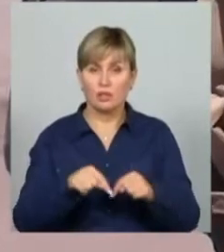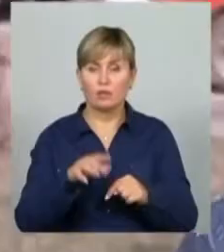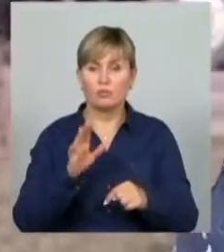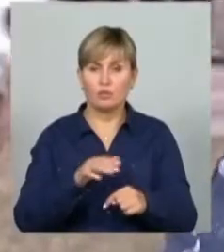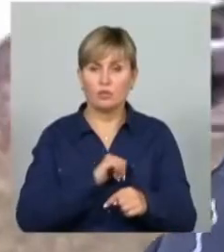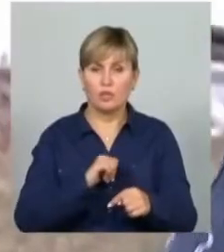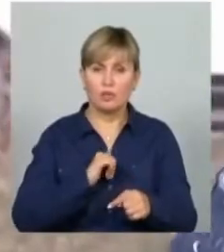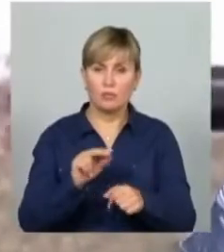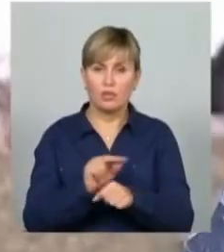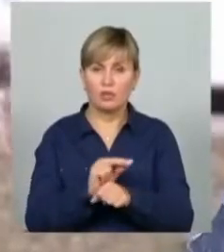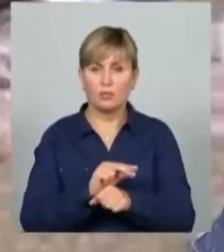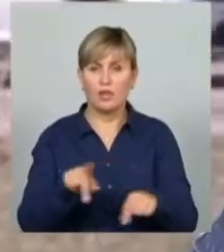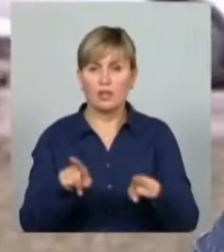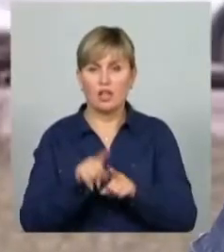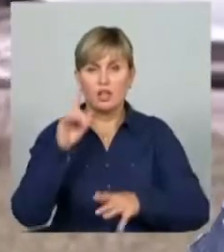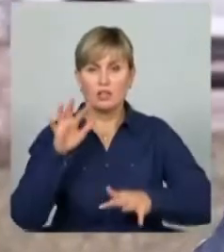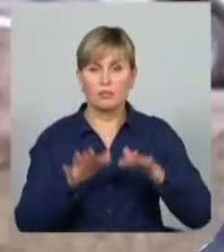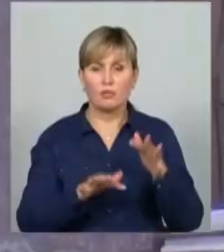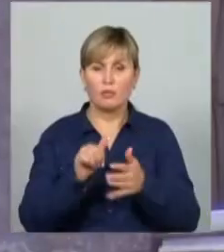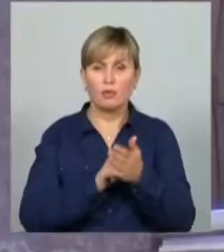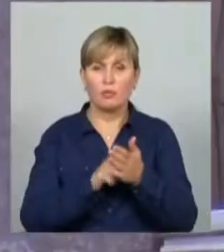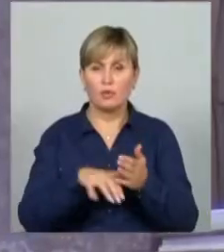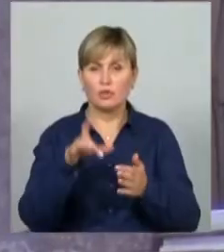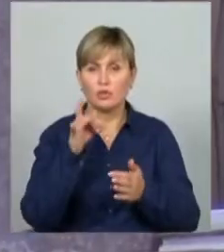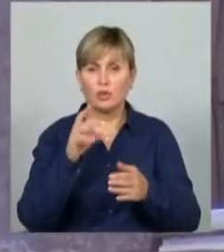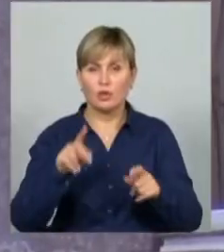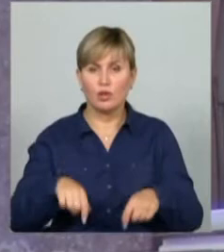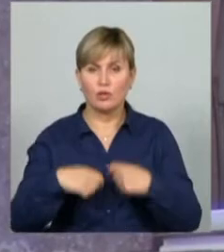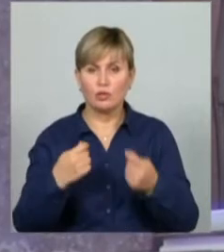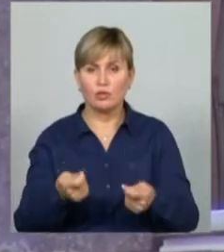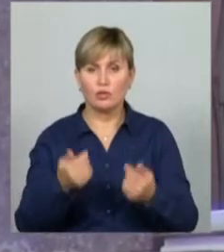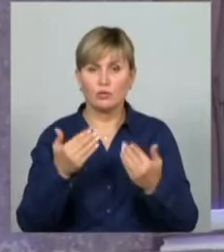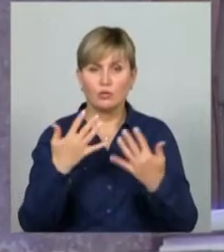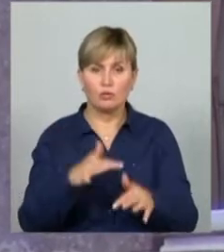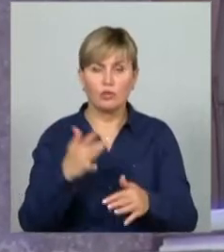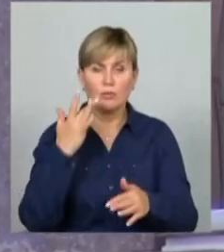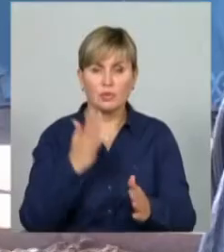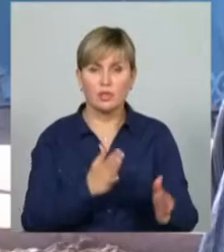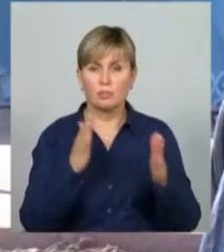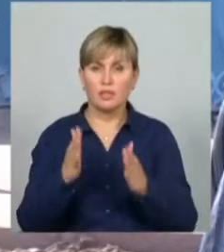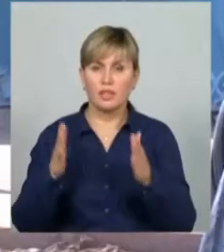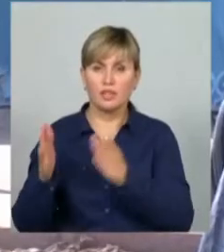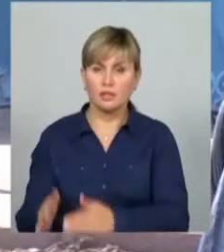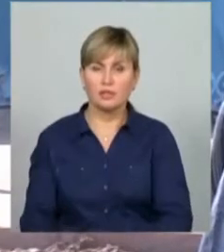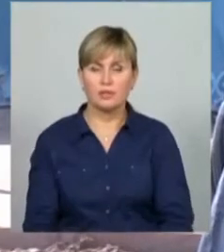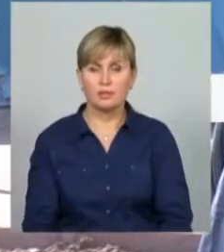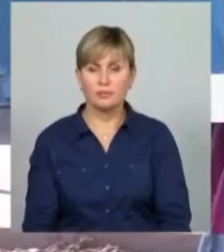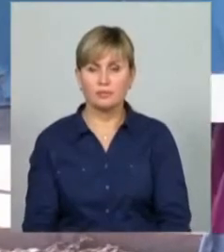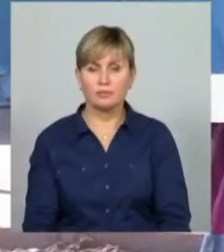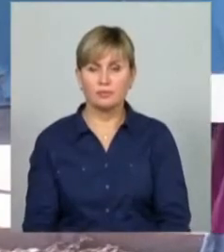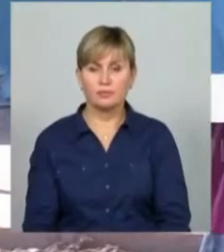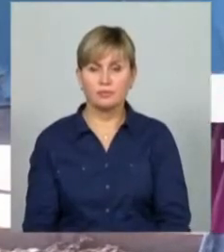придется устранять самим. Также они сомневаются по поводу срока сдачи долгостроя, ведь его уже не раз переносили. У меня опасения есть,